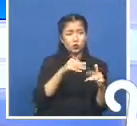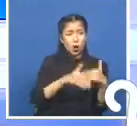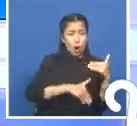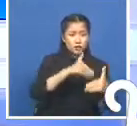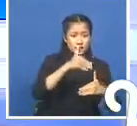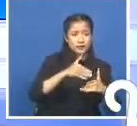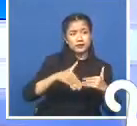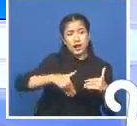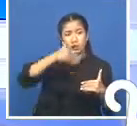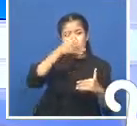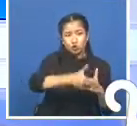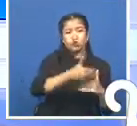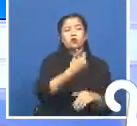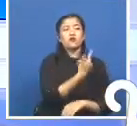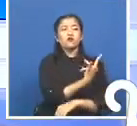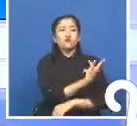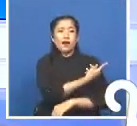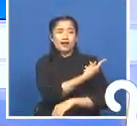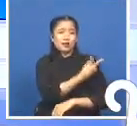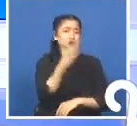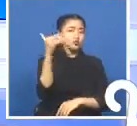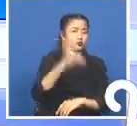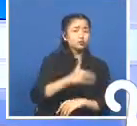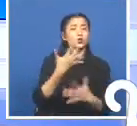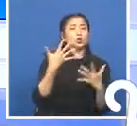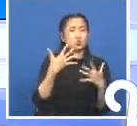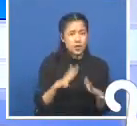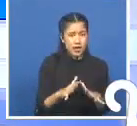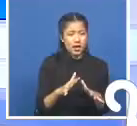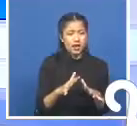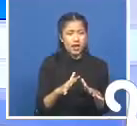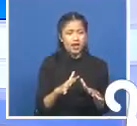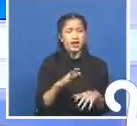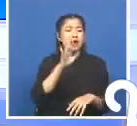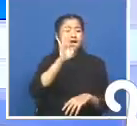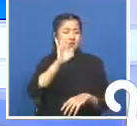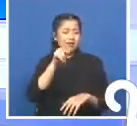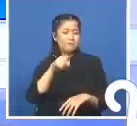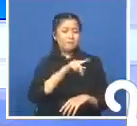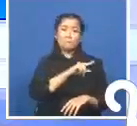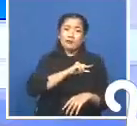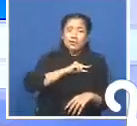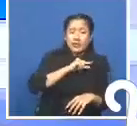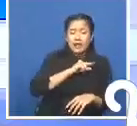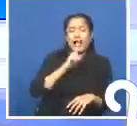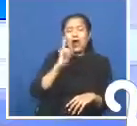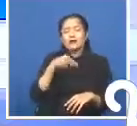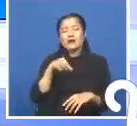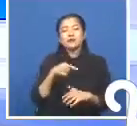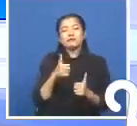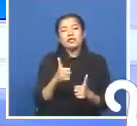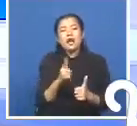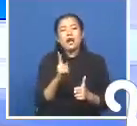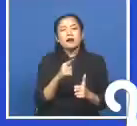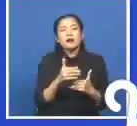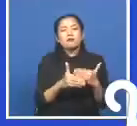proses vaksinasi sudah tiba dan Anda sudah ada di tempatnya, maka peserta akan diminta untuk melewati ataupun